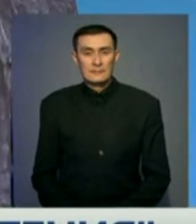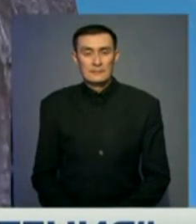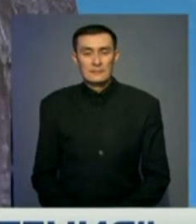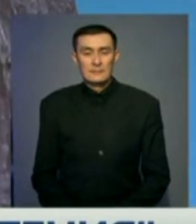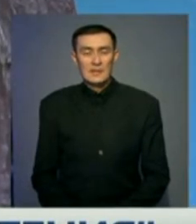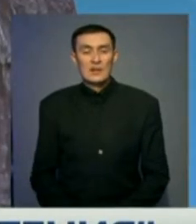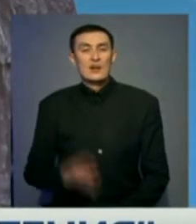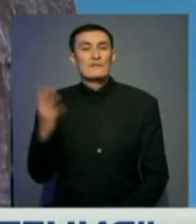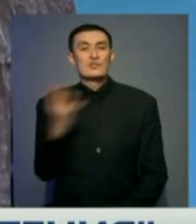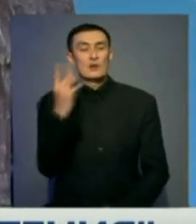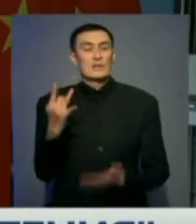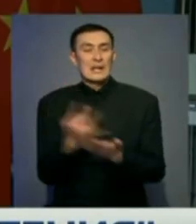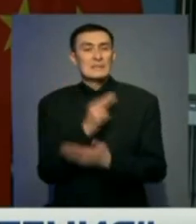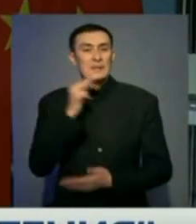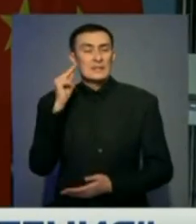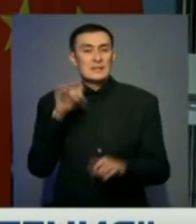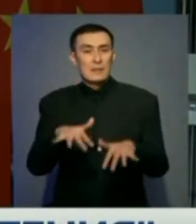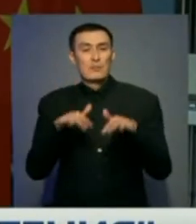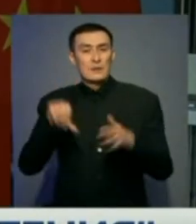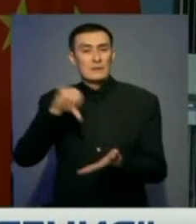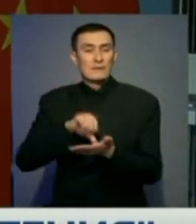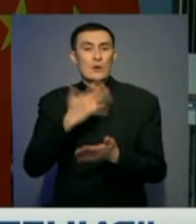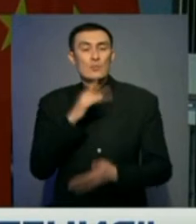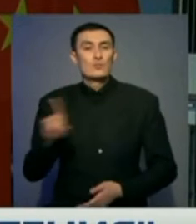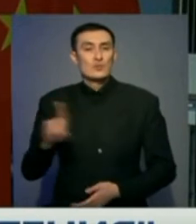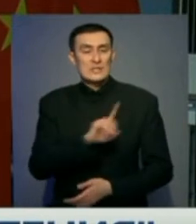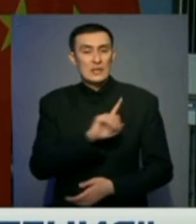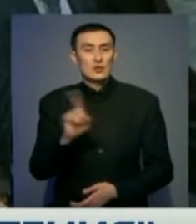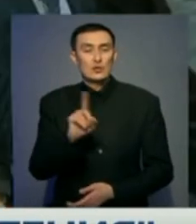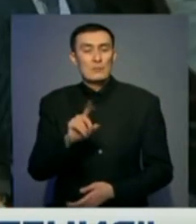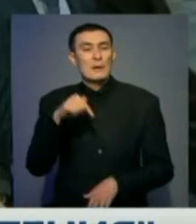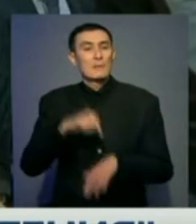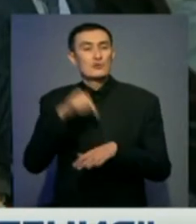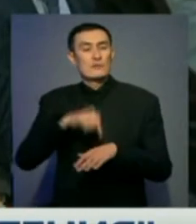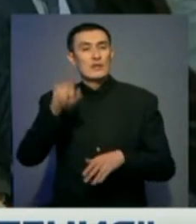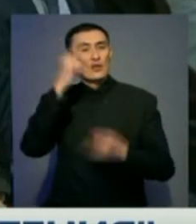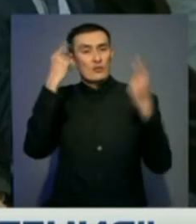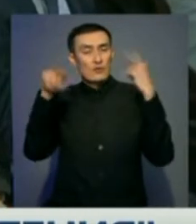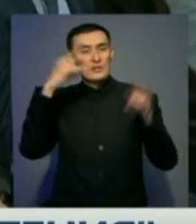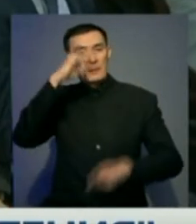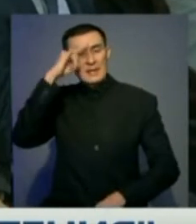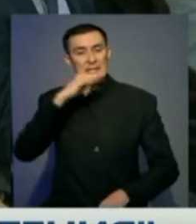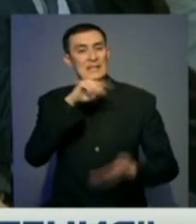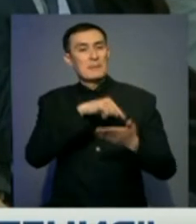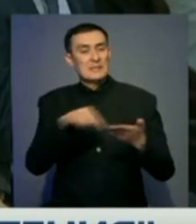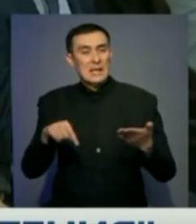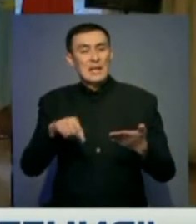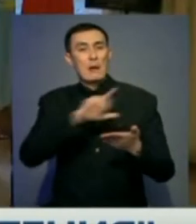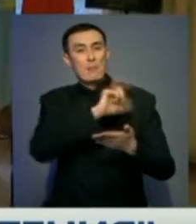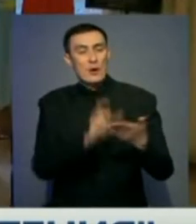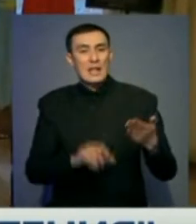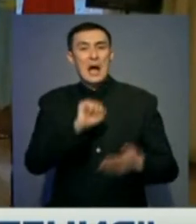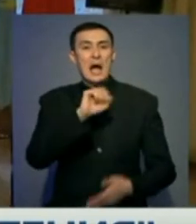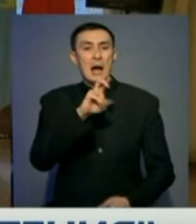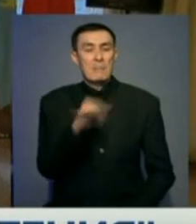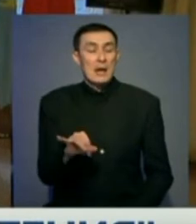В четвертый раз пекинская публика собралась в музее Цзиньтай, чтобы проникнуться творчеством казахского писателя, поэта Абая